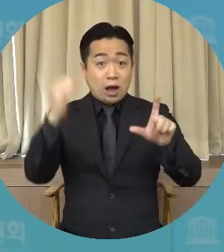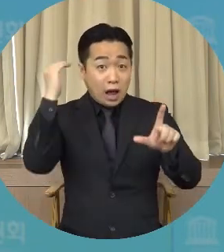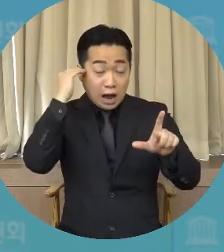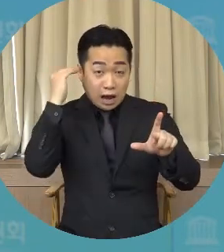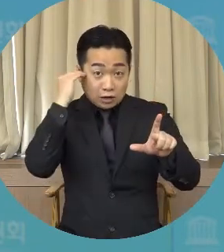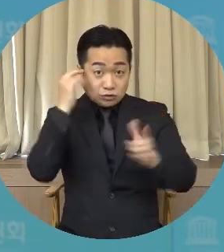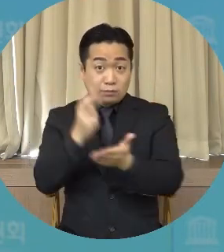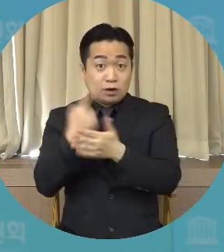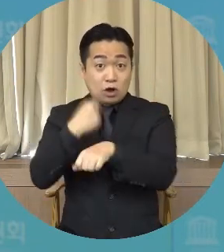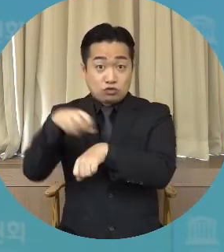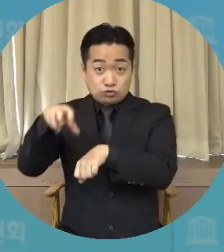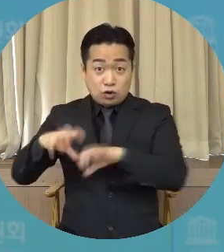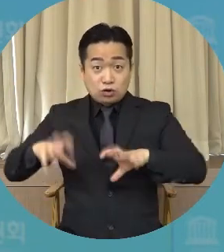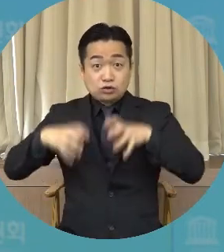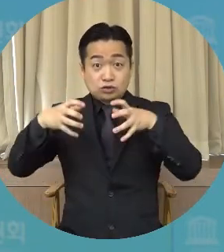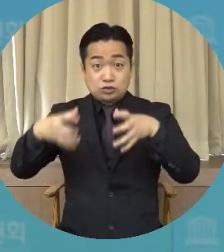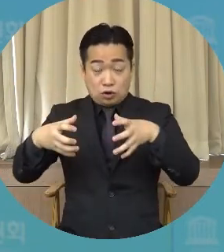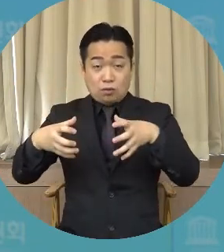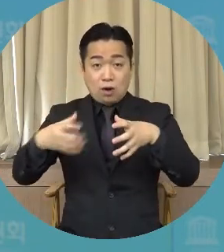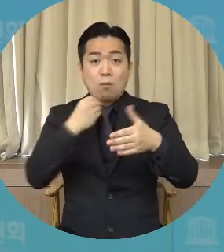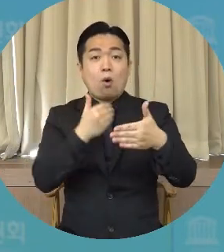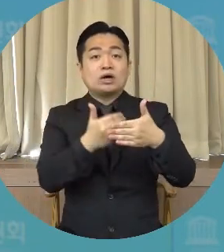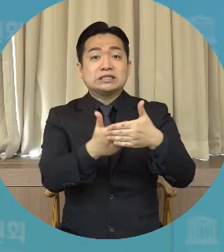글로벌 법제전략 연구사업에서는